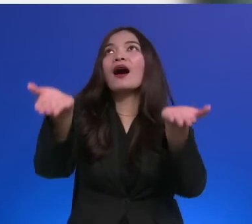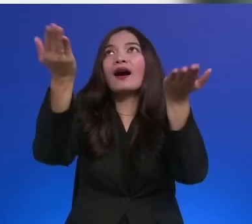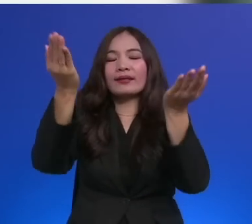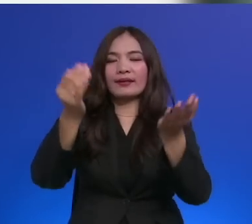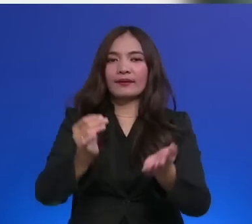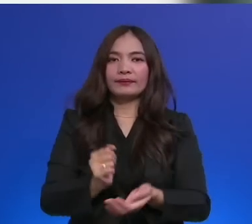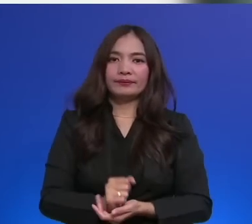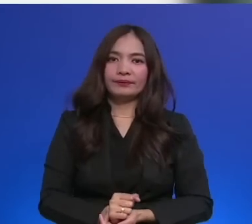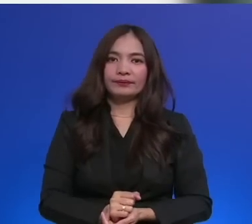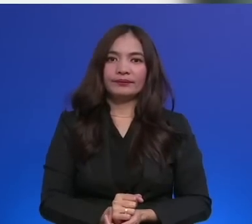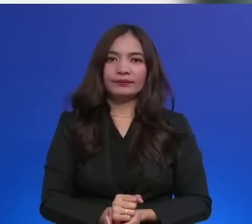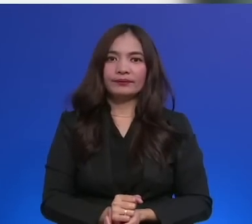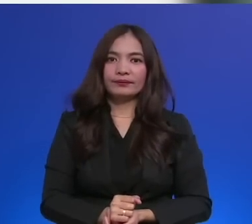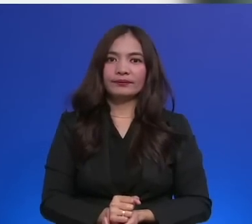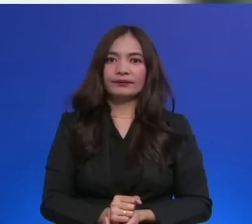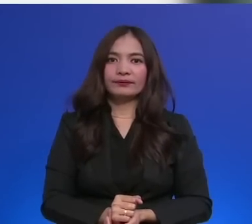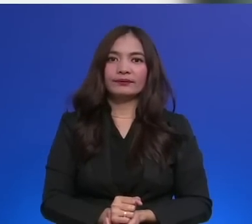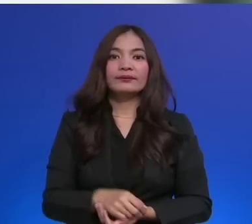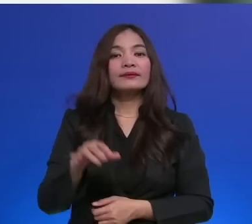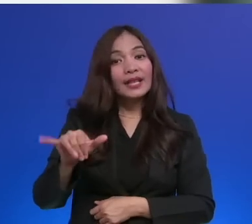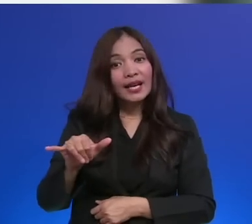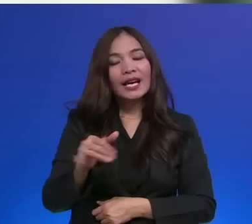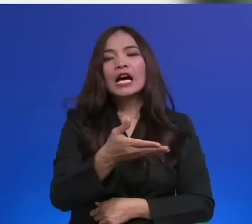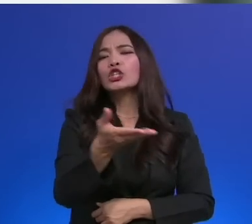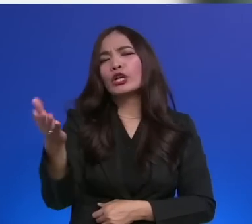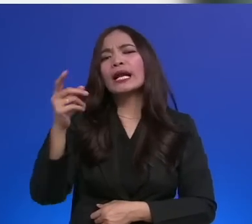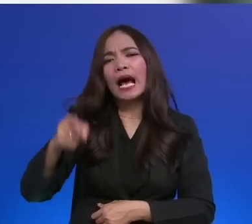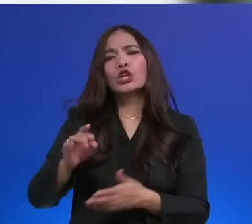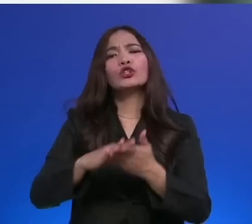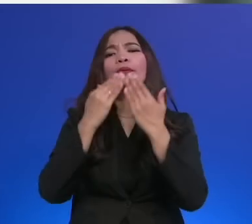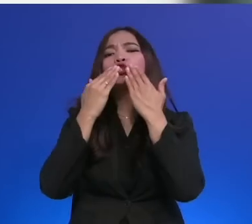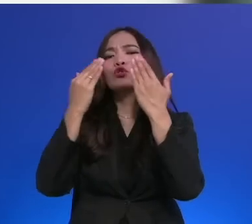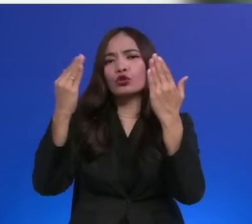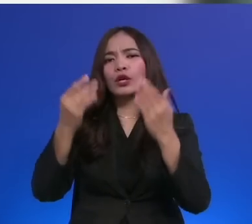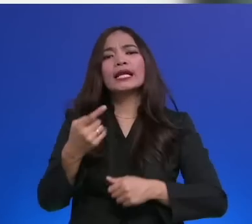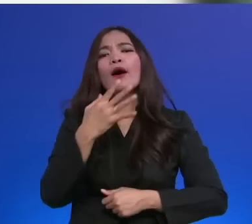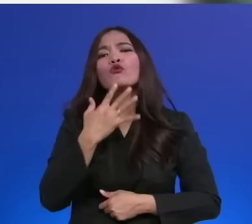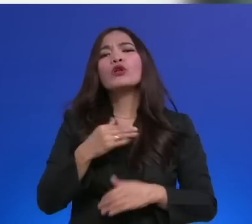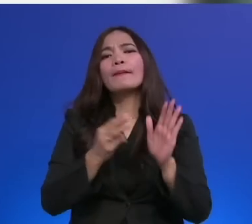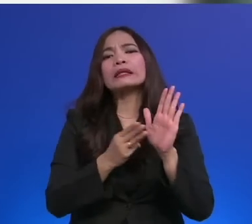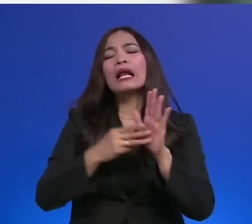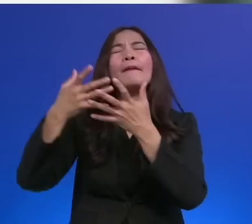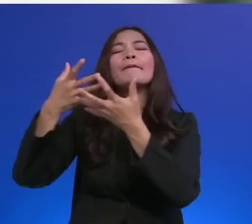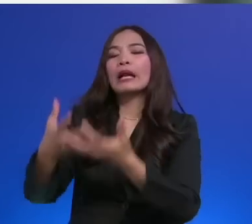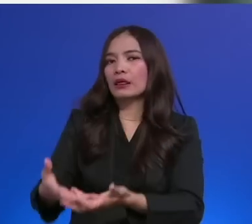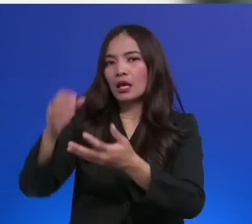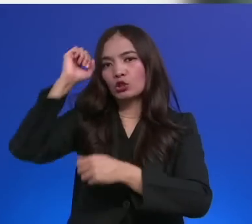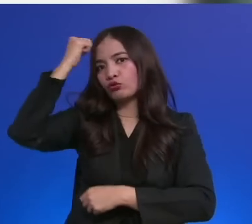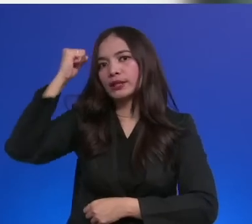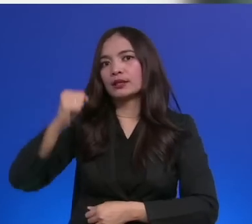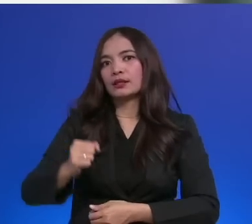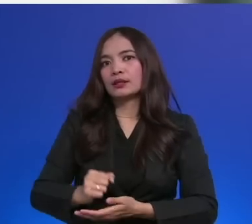tinggi-tinggi. Jadi saudara bersyukur kita bisa mengalami hal-hal yang berat